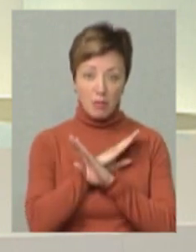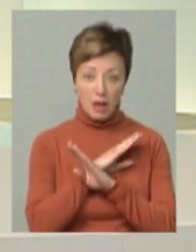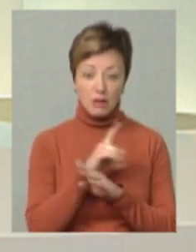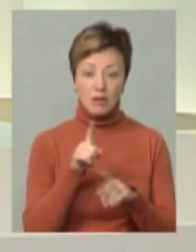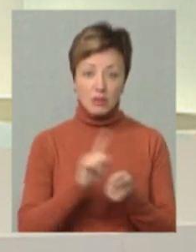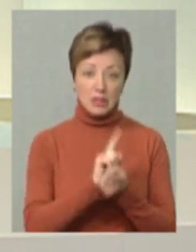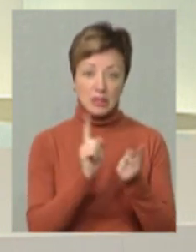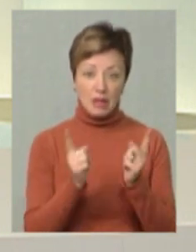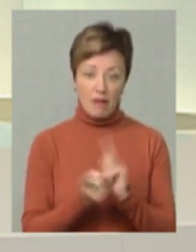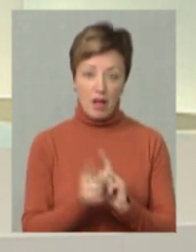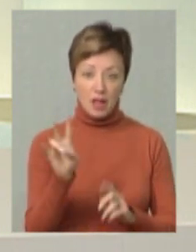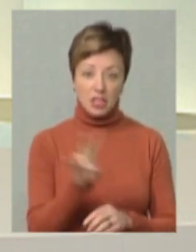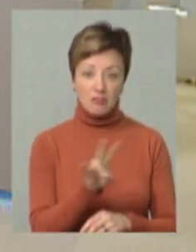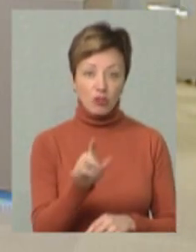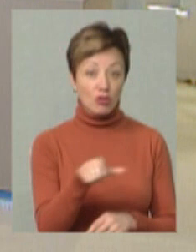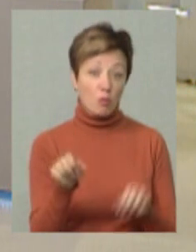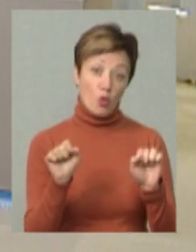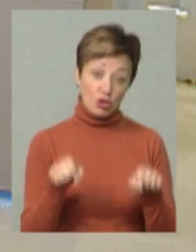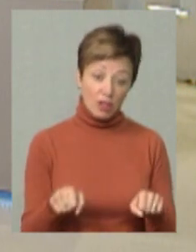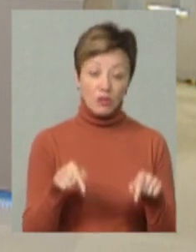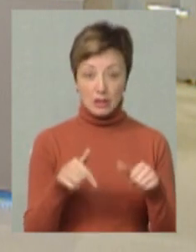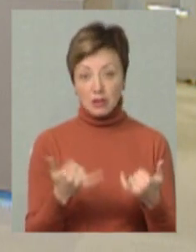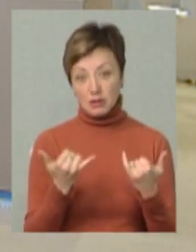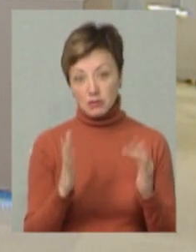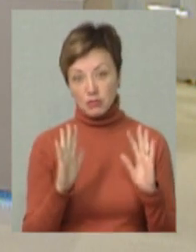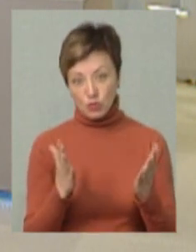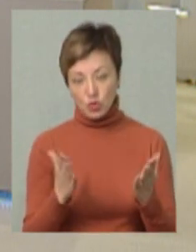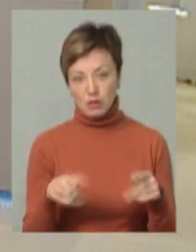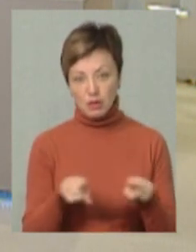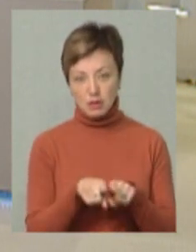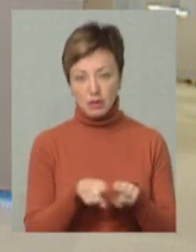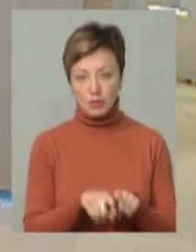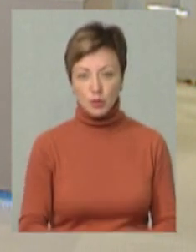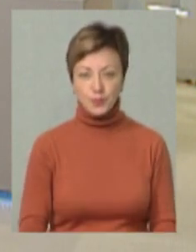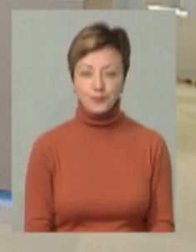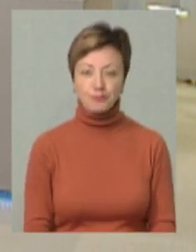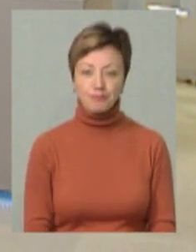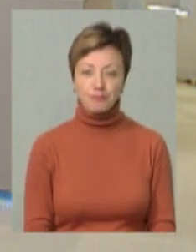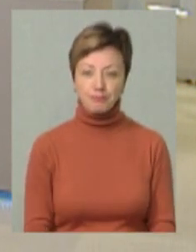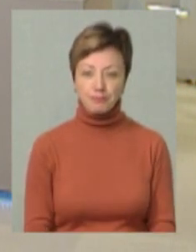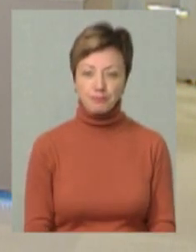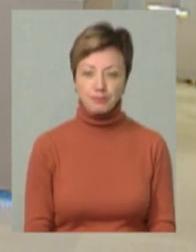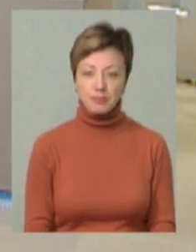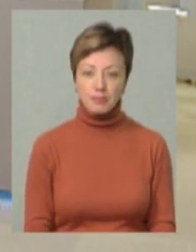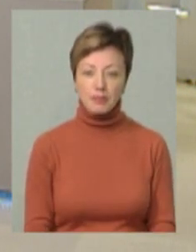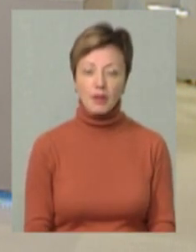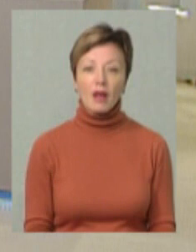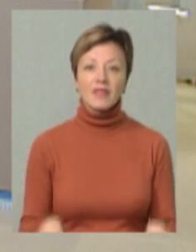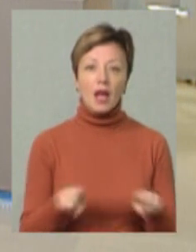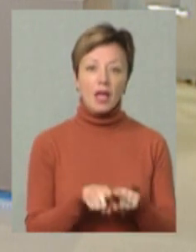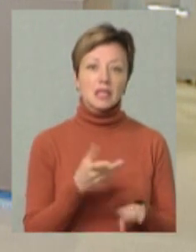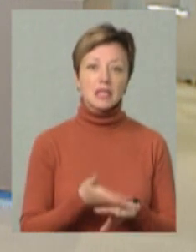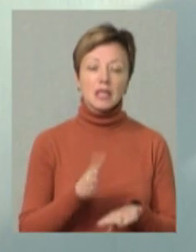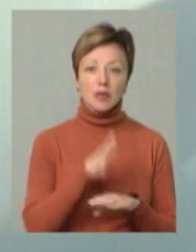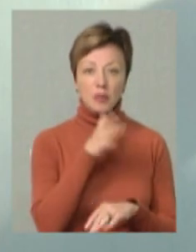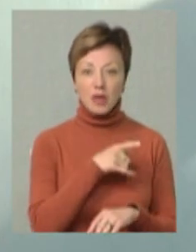вони поставали священниками. Можливо, так відбудеться і тепер. От, ну, як в такі складні періоди, і живемо